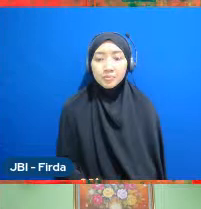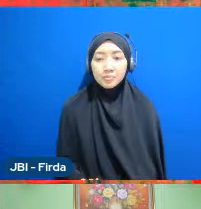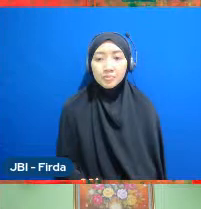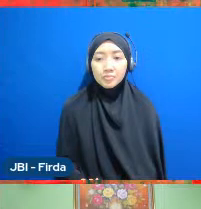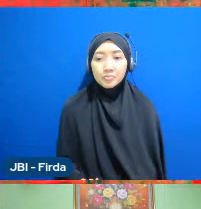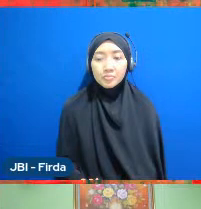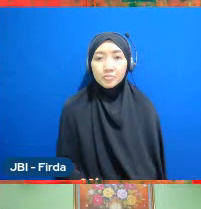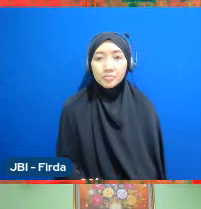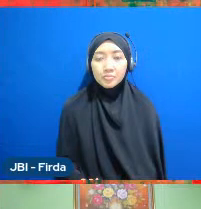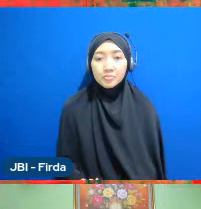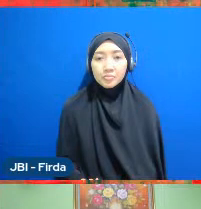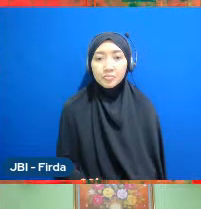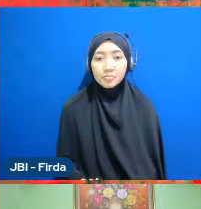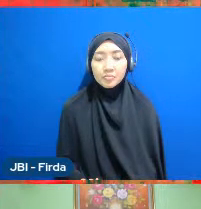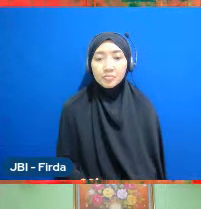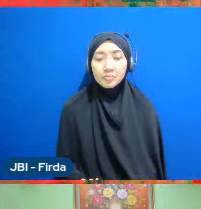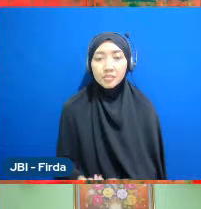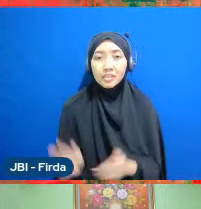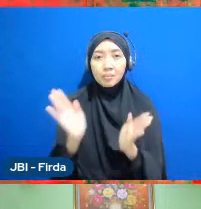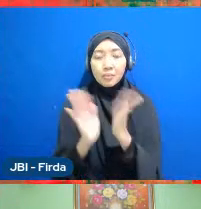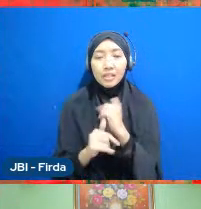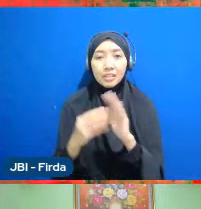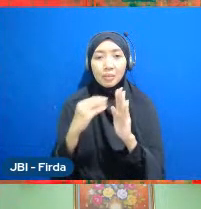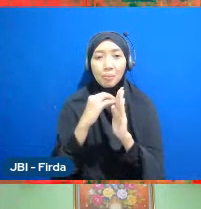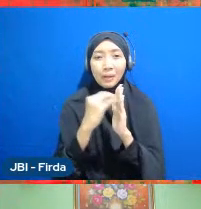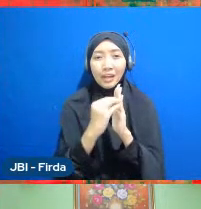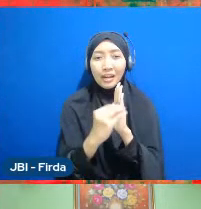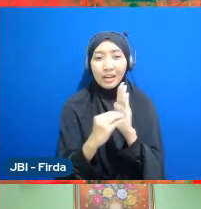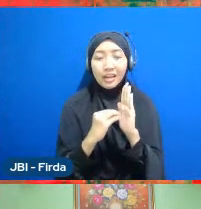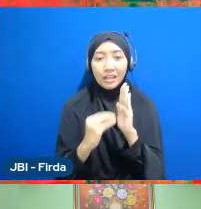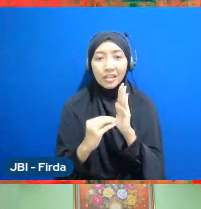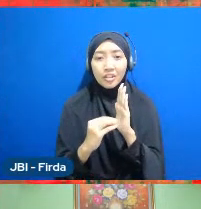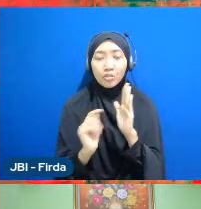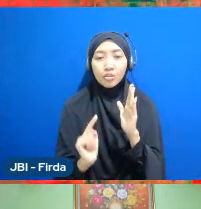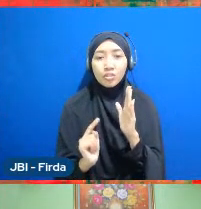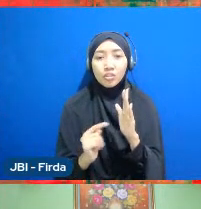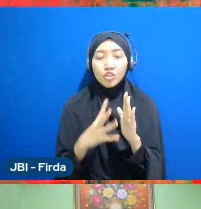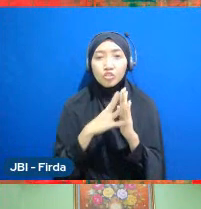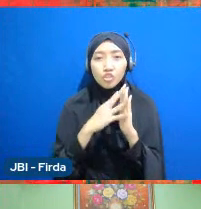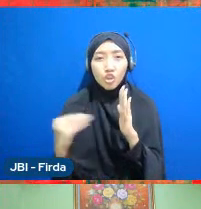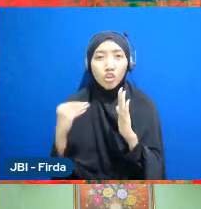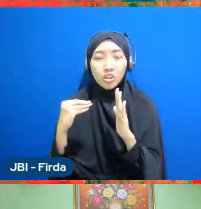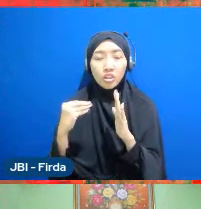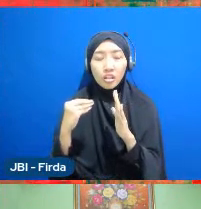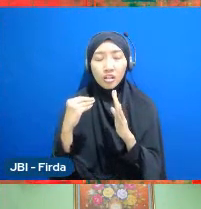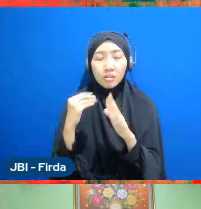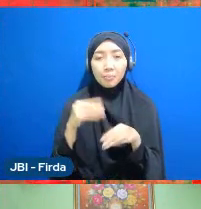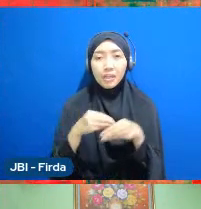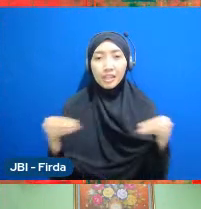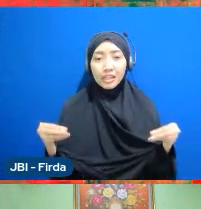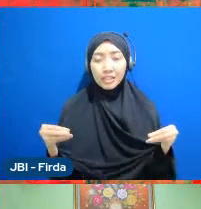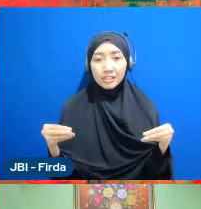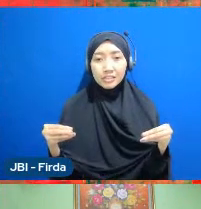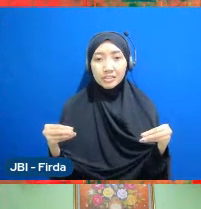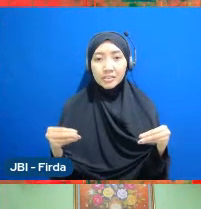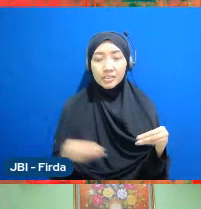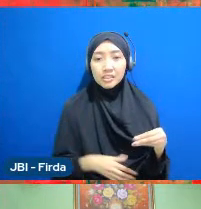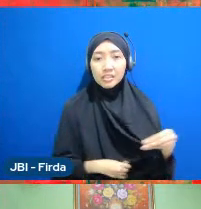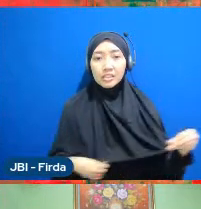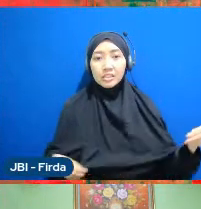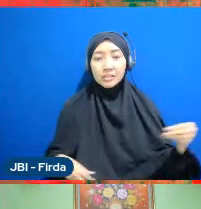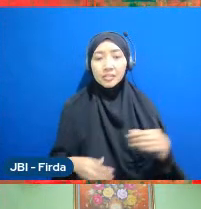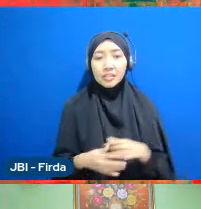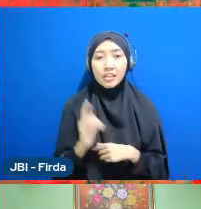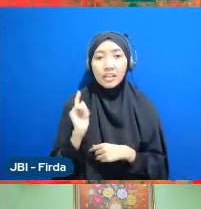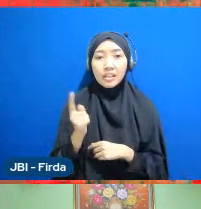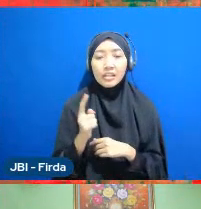sahabat kembali lagi ke beranda, lalu di sini ada unduh materi. Silakan untuk diklik unduh materinya. Di sini